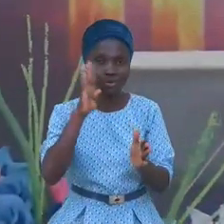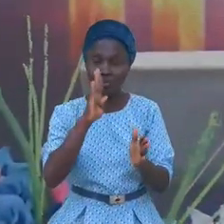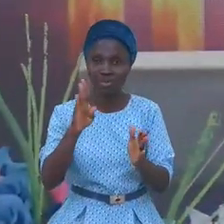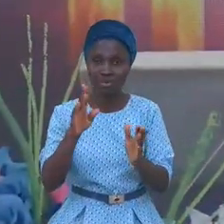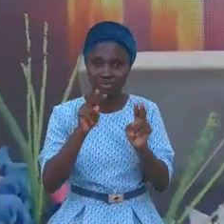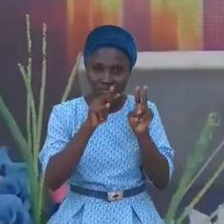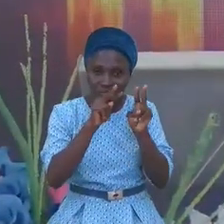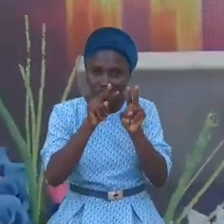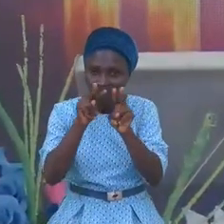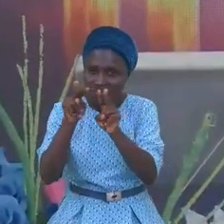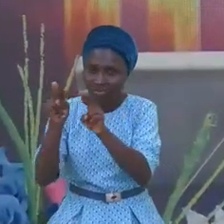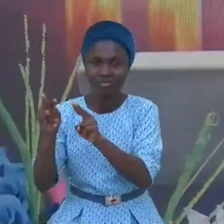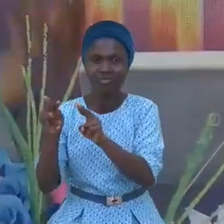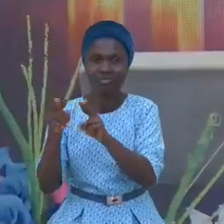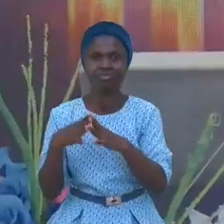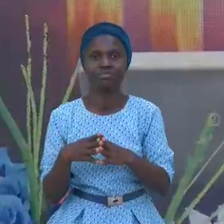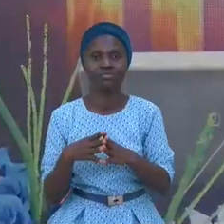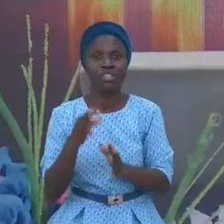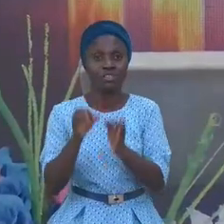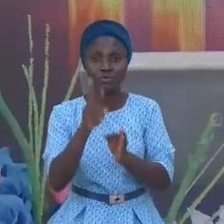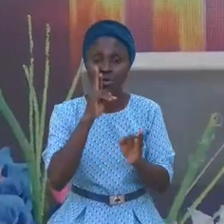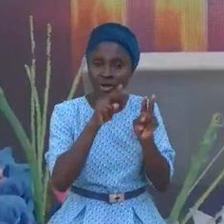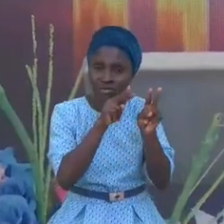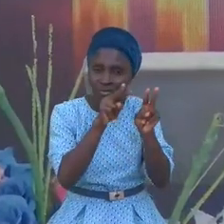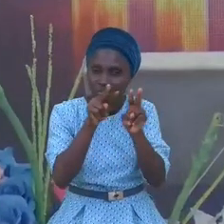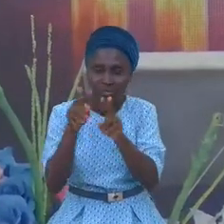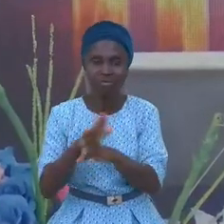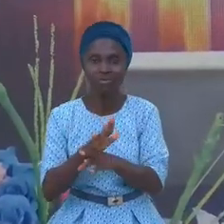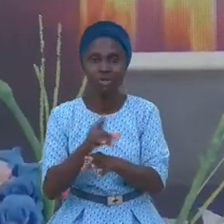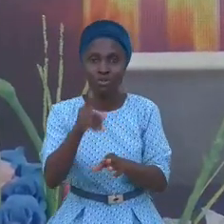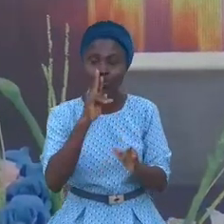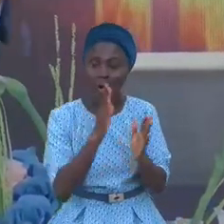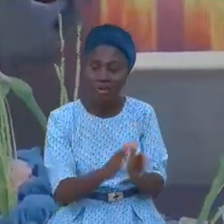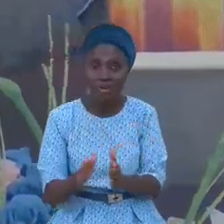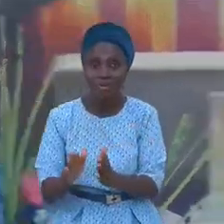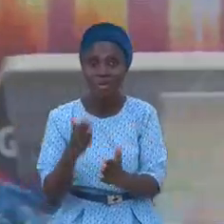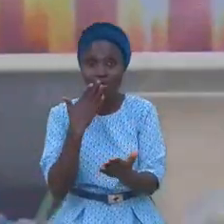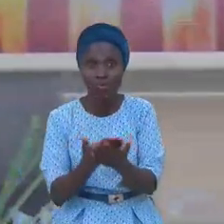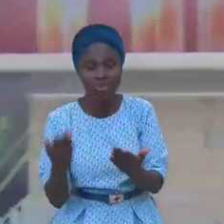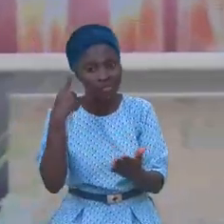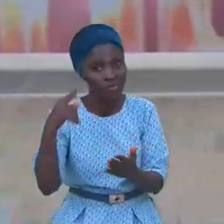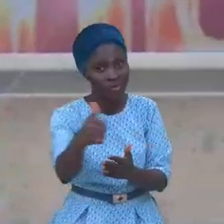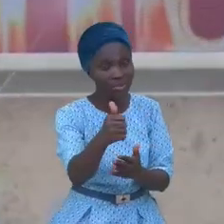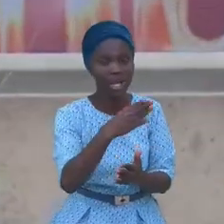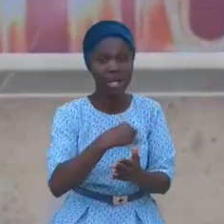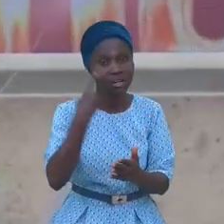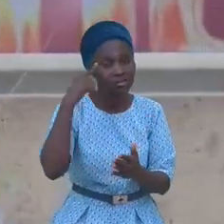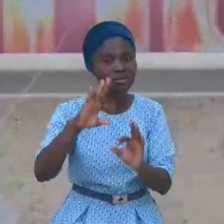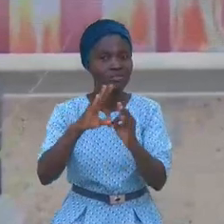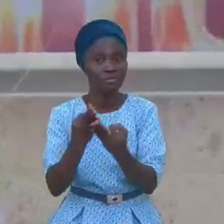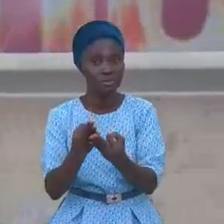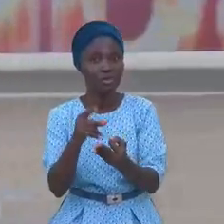prépares, on prépare un bon repas pour ta famille. Tu veux nourrir la